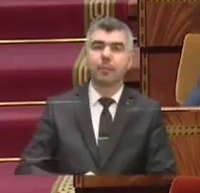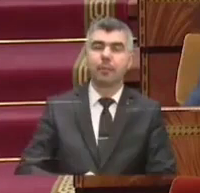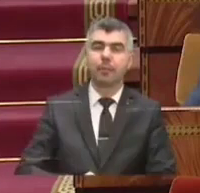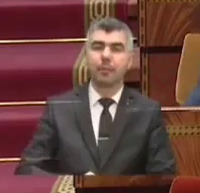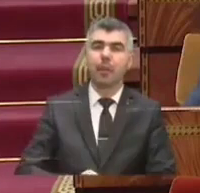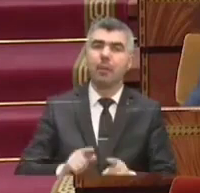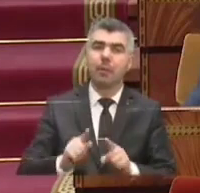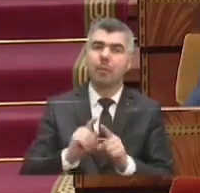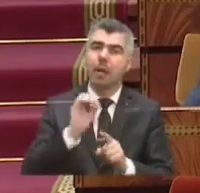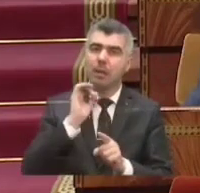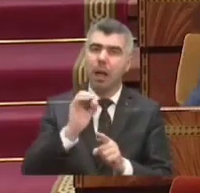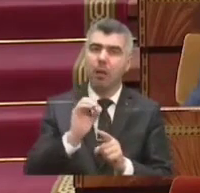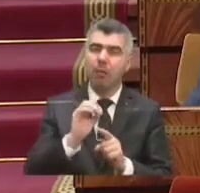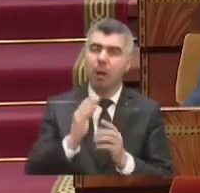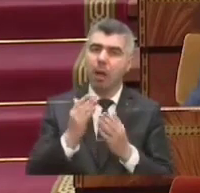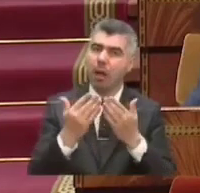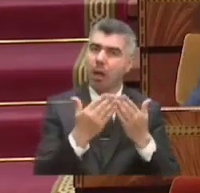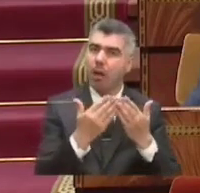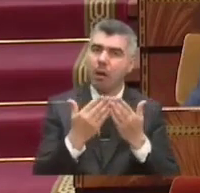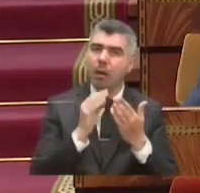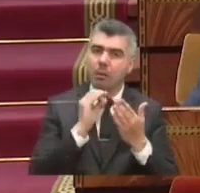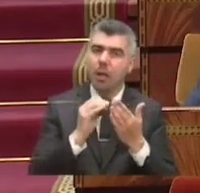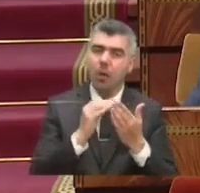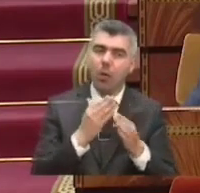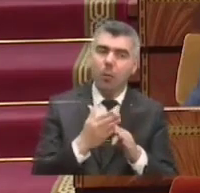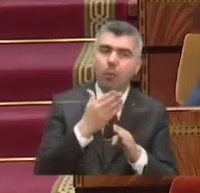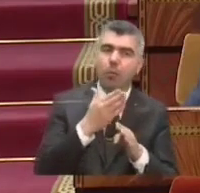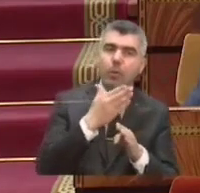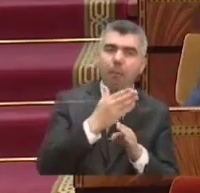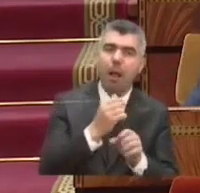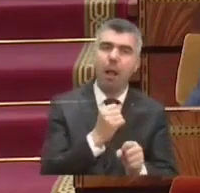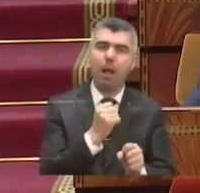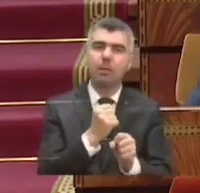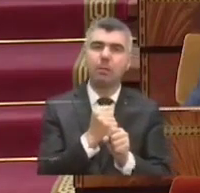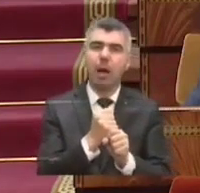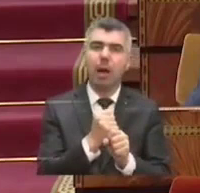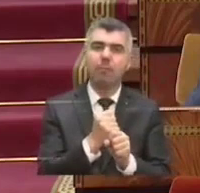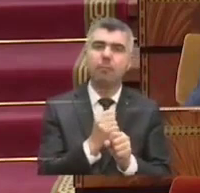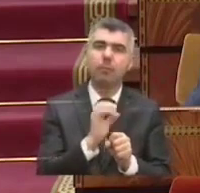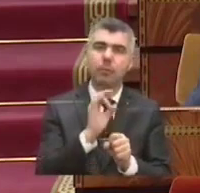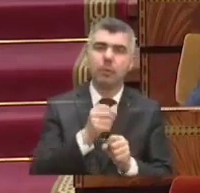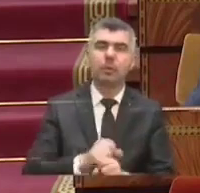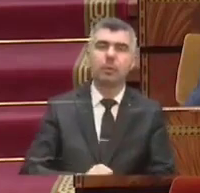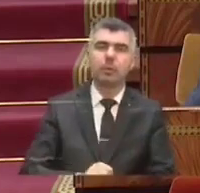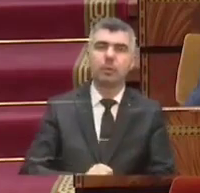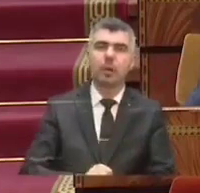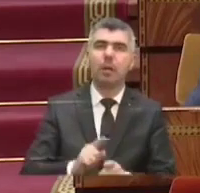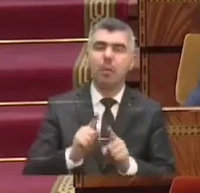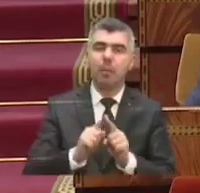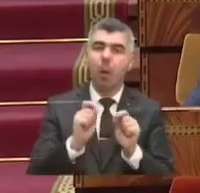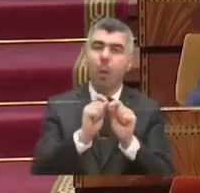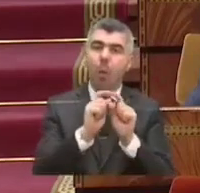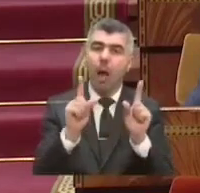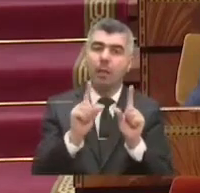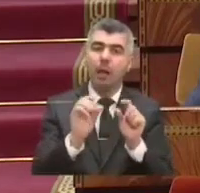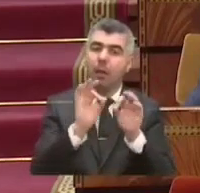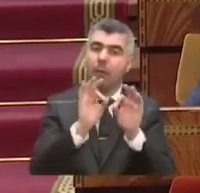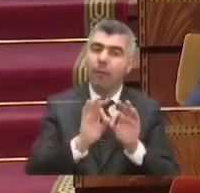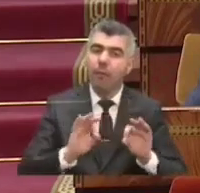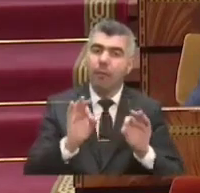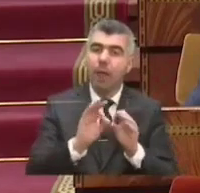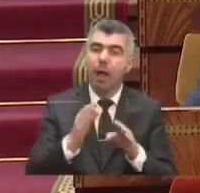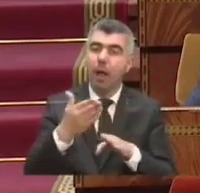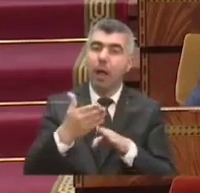تنميه قدراتهم العلميه وتحسين افاق اندماجهم في سوق الشغل بسبب سوء توضيح للقيمه القانونيه